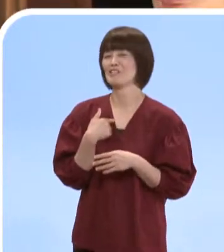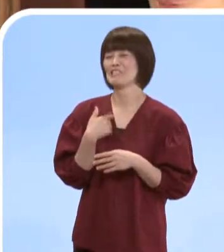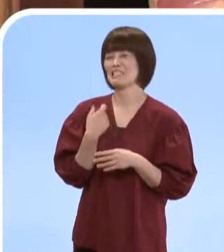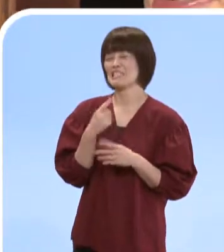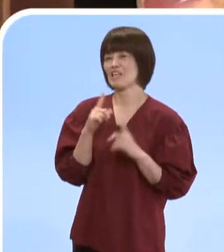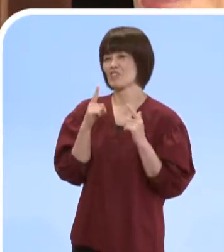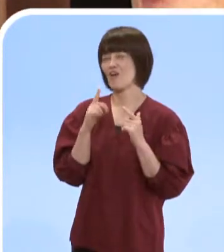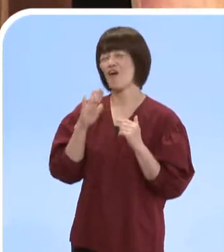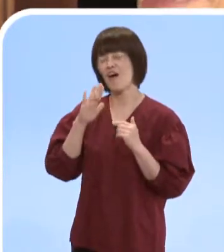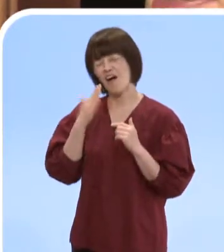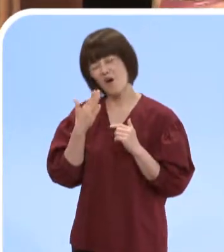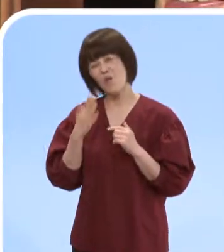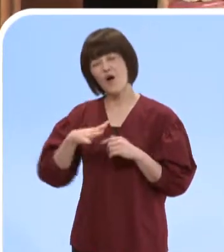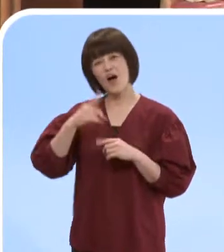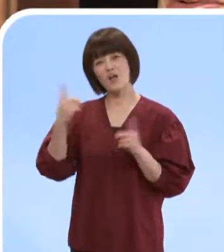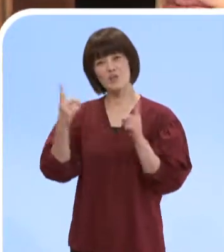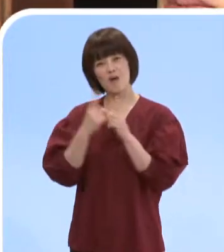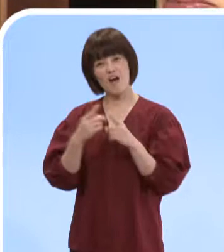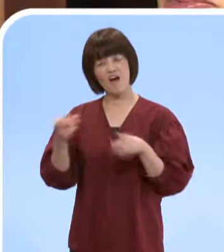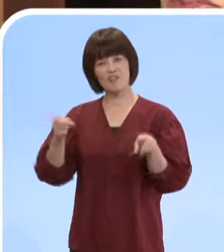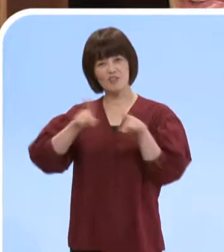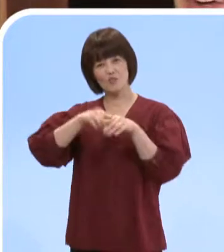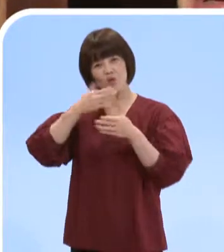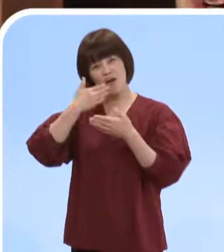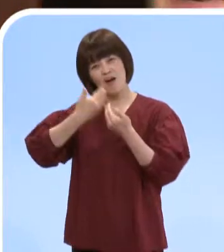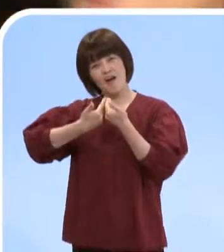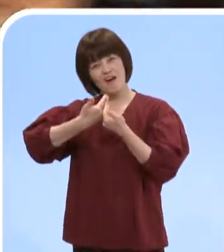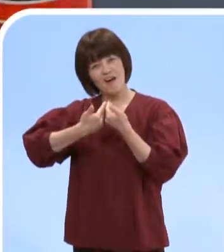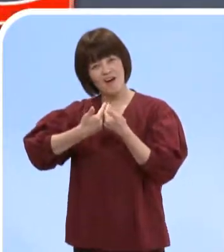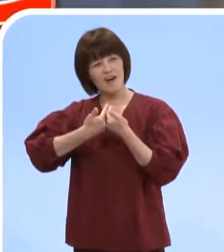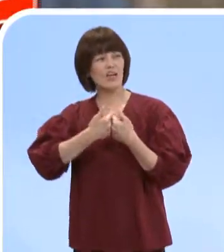いやではないですけど、やっぱちょっと抵抗あるかな。